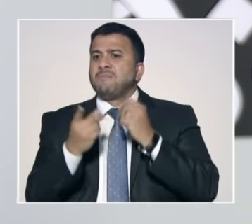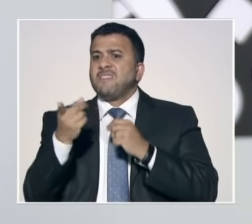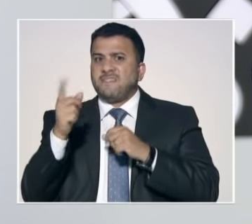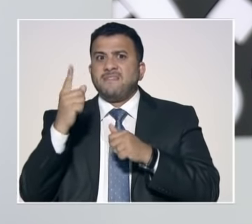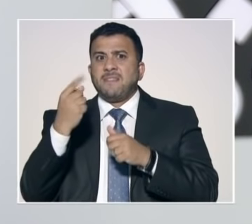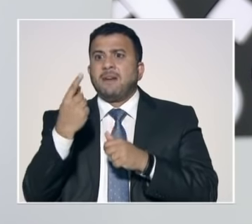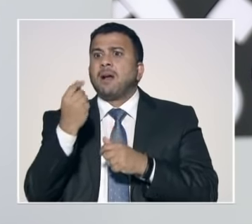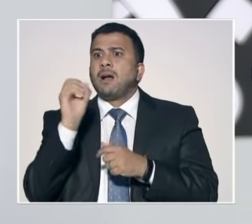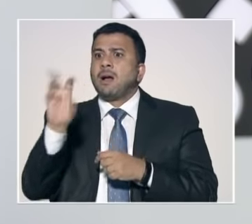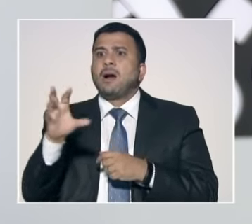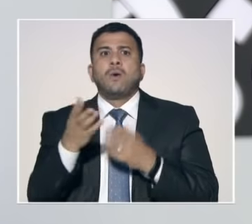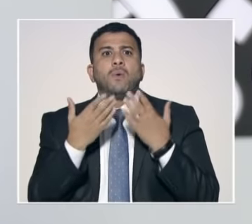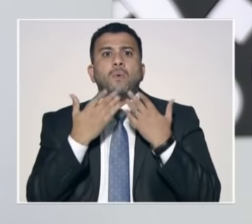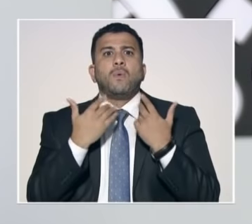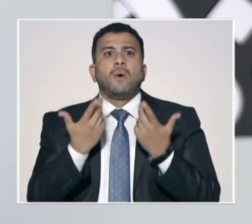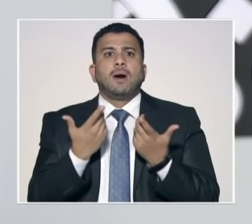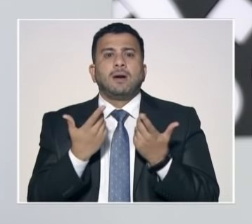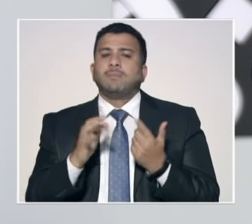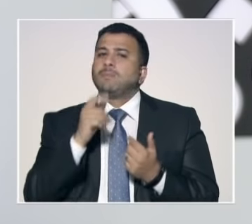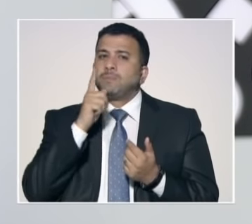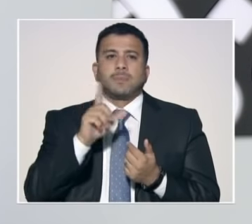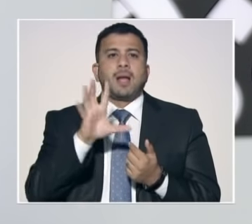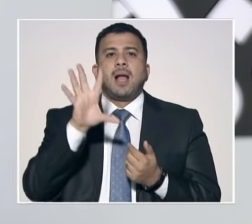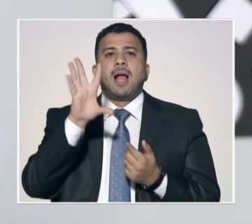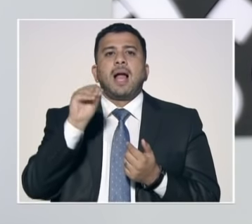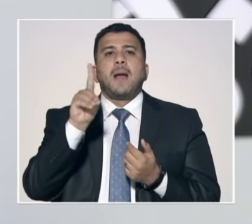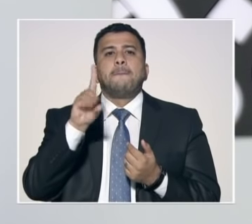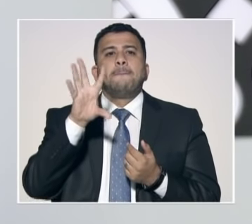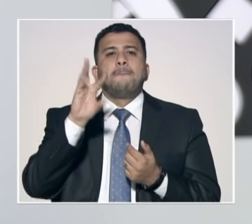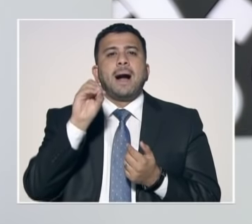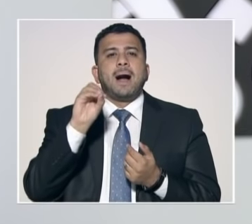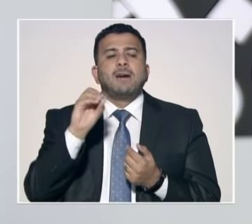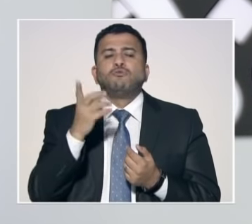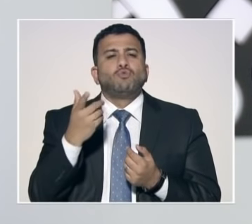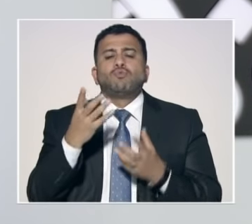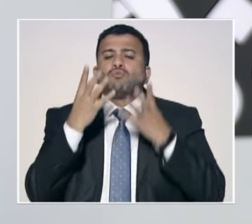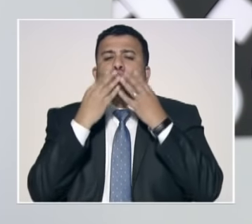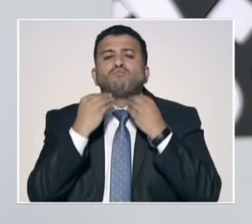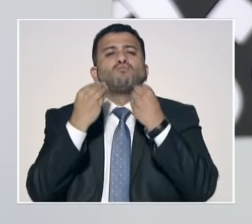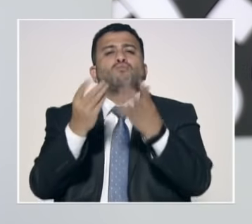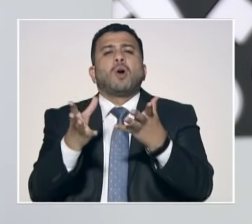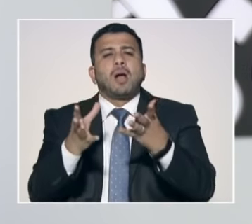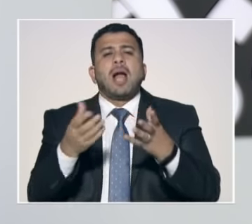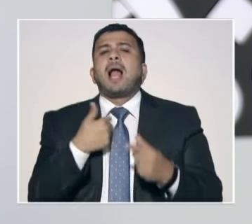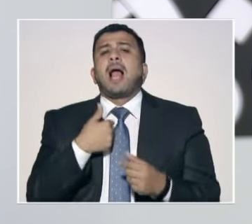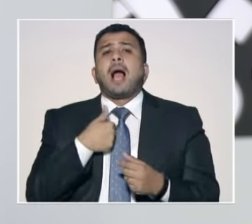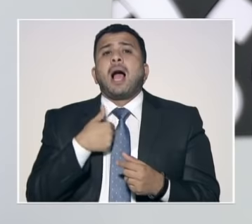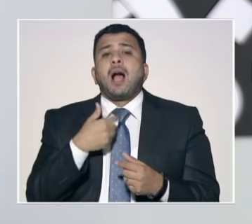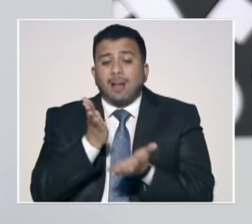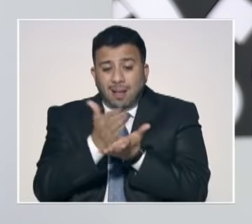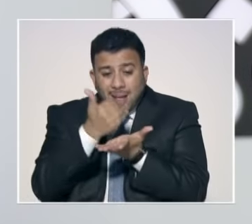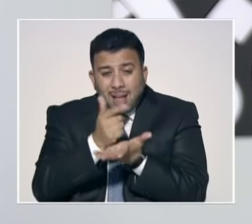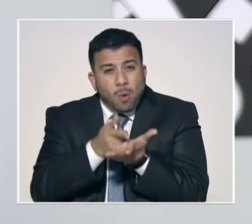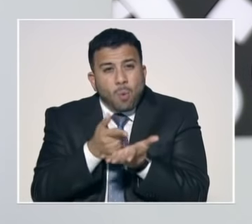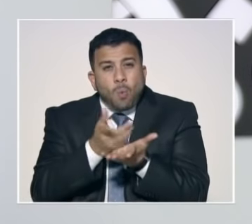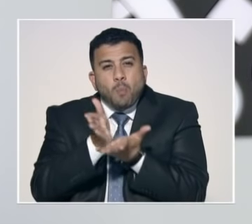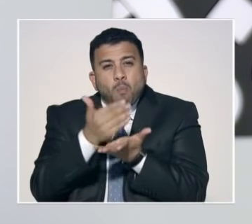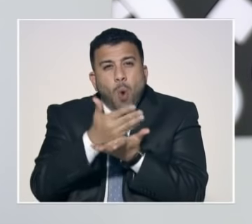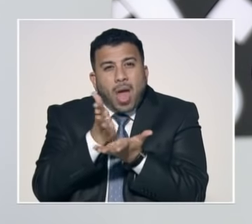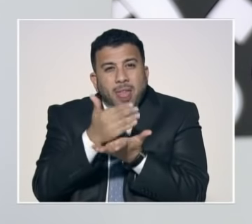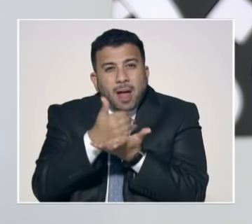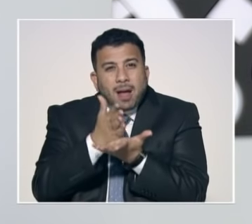إلى الهبة، والهبة أن يقوم فيعدل بين أولاده فيعطي للذكر مثل حظ